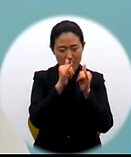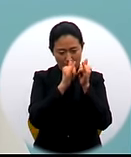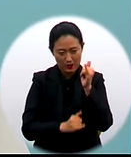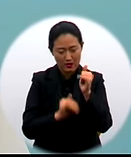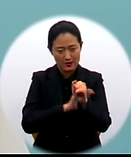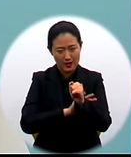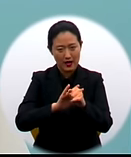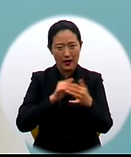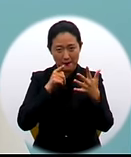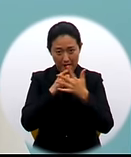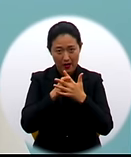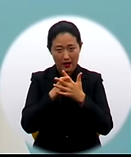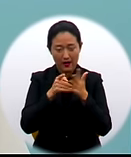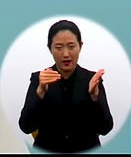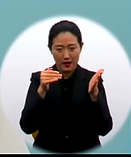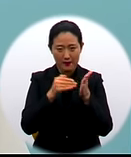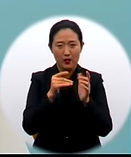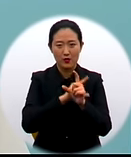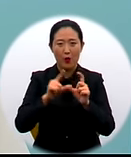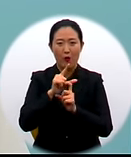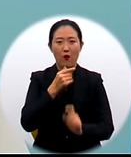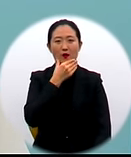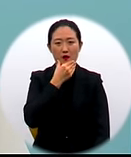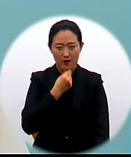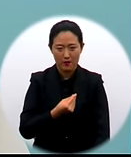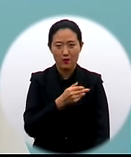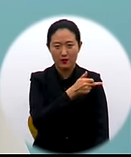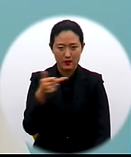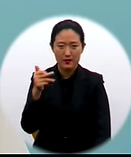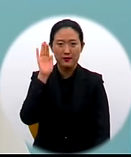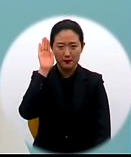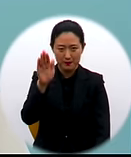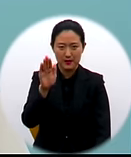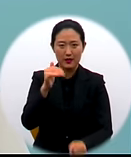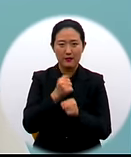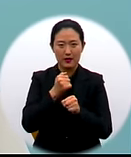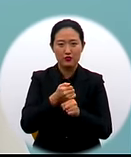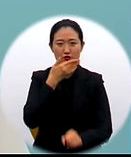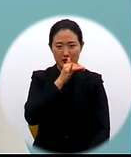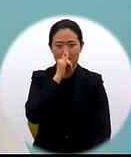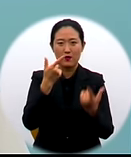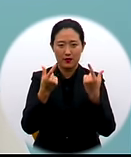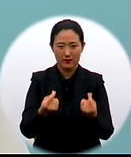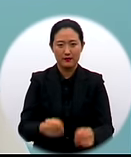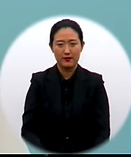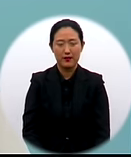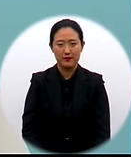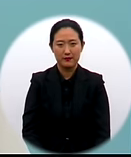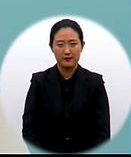추적하시다 보면 아이에게 조금 더 생산적이고 그리고 조금 더 행복할 수 있는 어떤 미래 가이드를 줄 수 있지